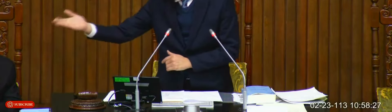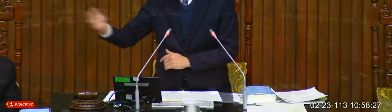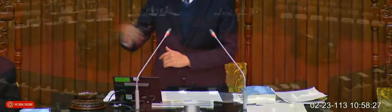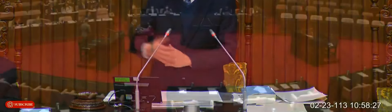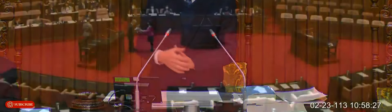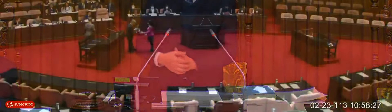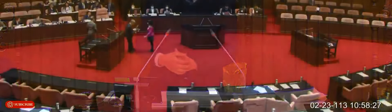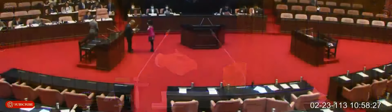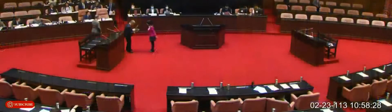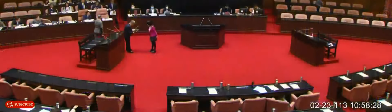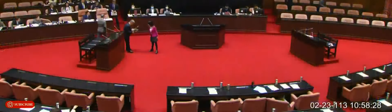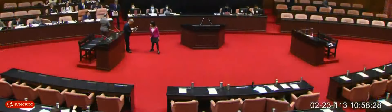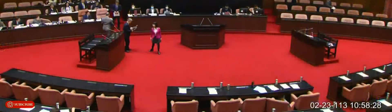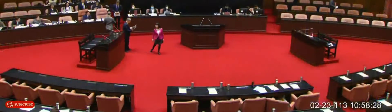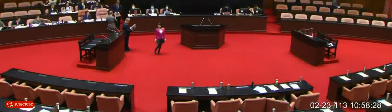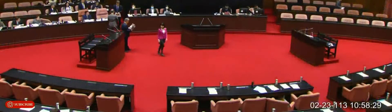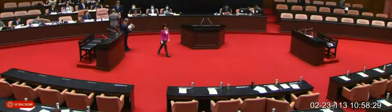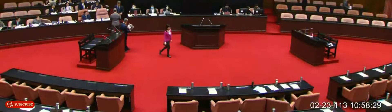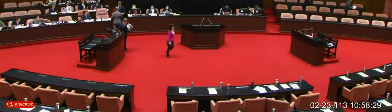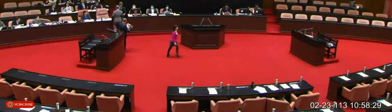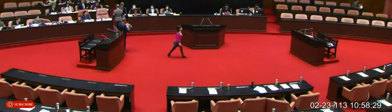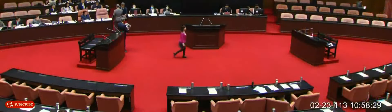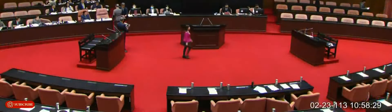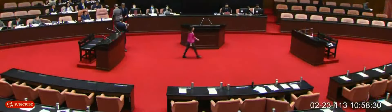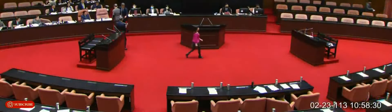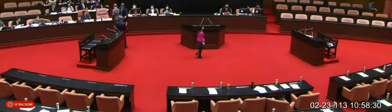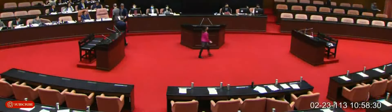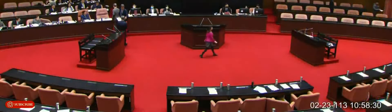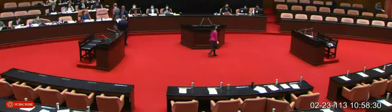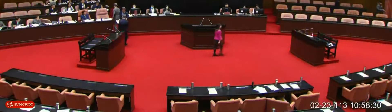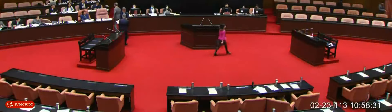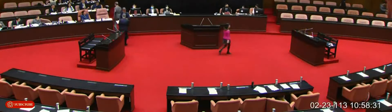国人。好，谢谢院长。